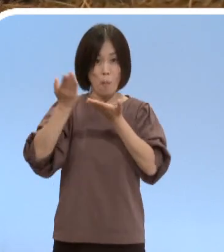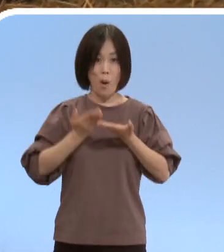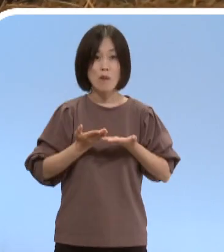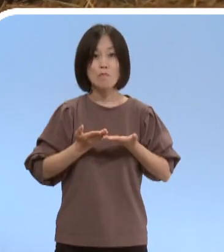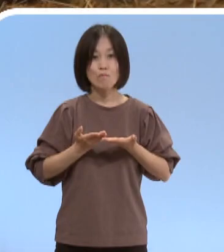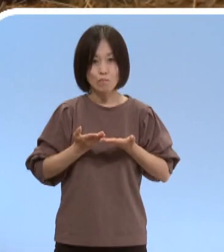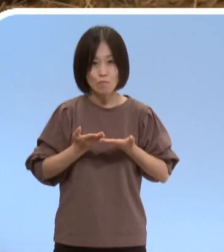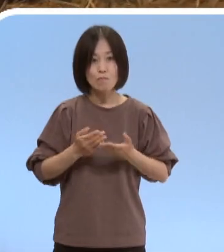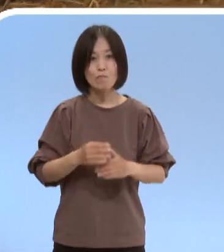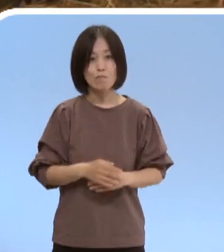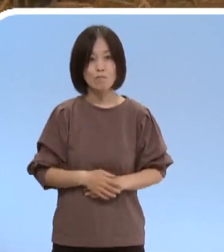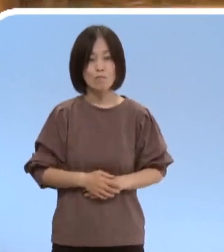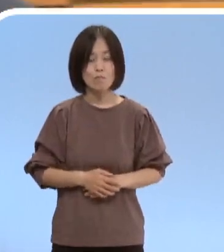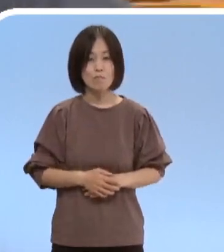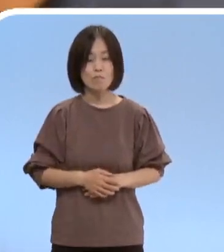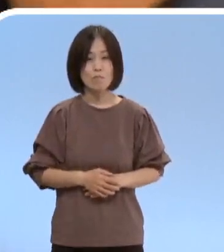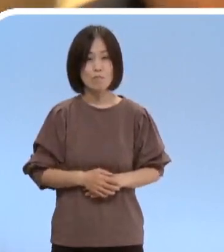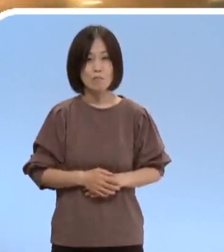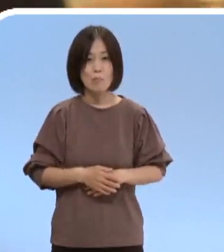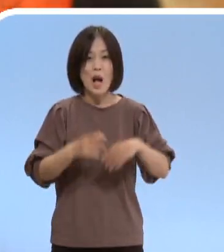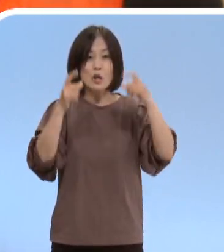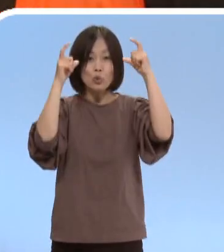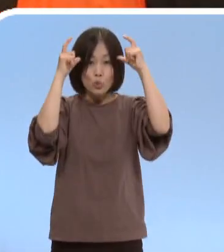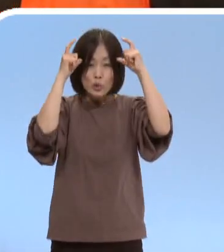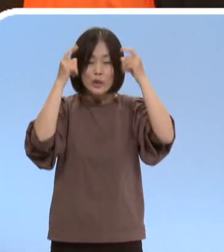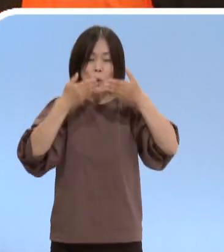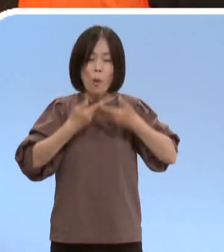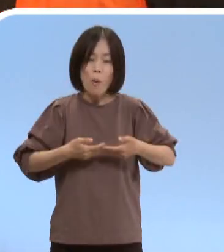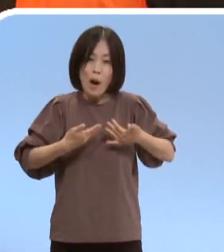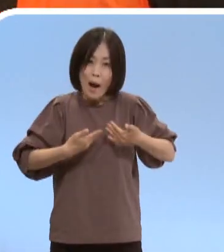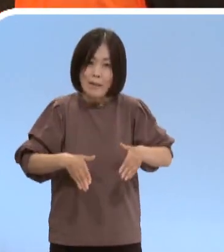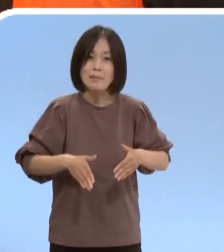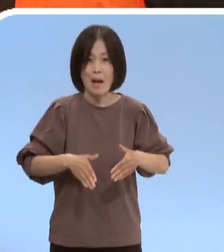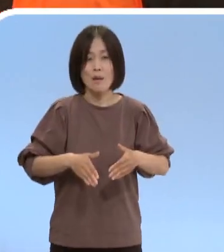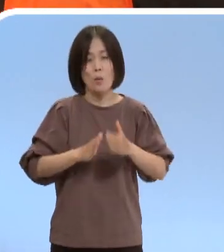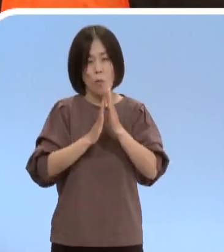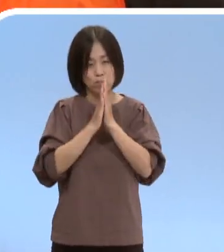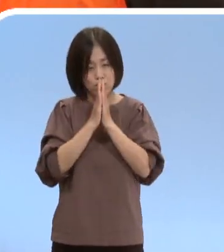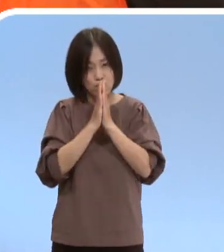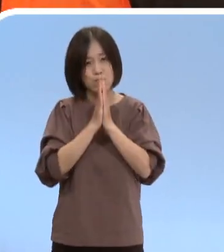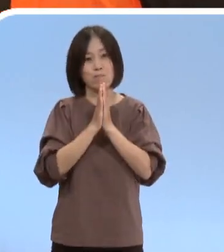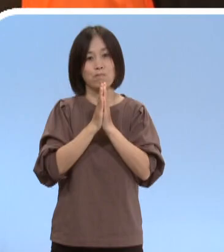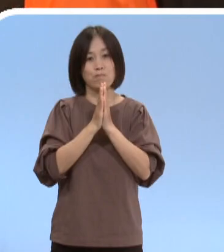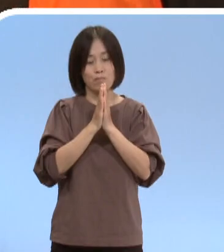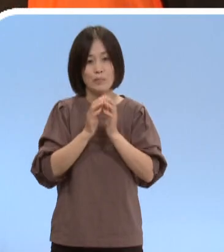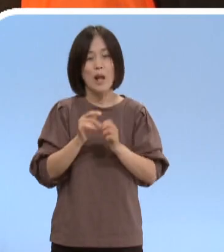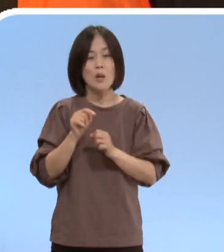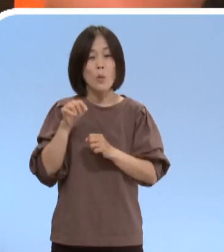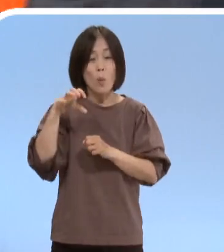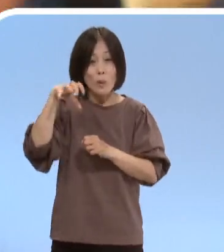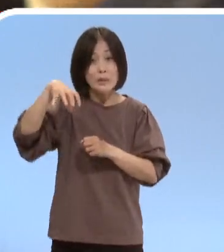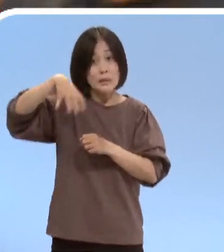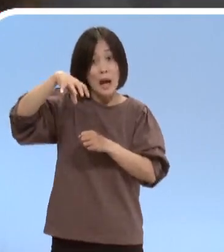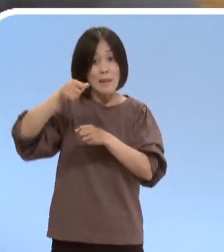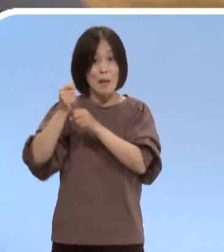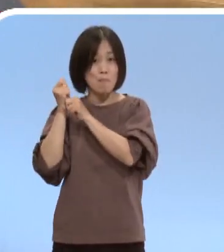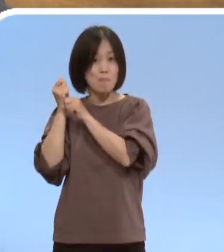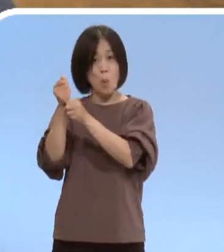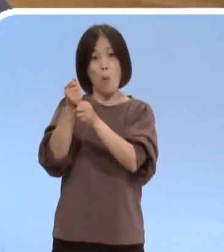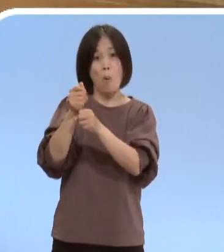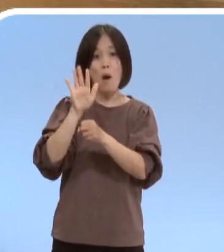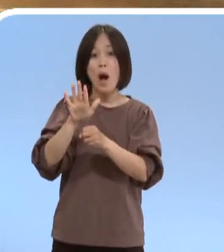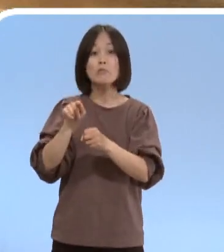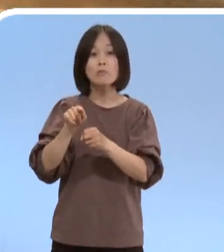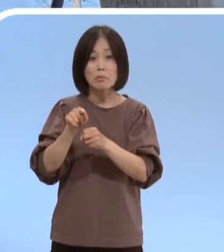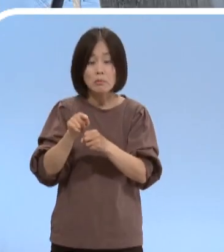るお札です。牛の安産とかそういうので、 はい、 でそこにあの鐘があって、 は